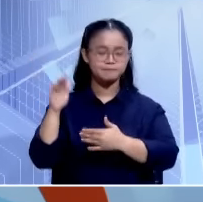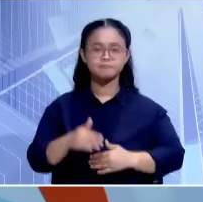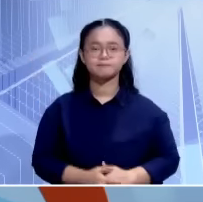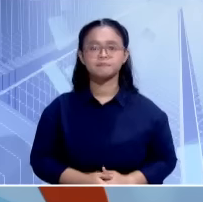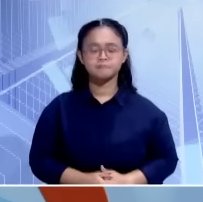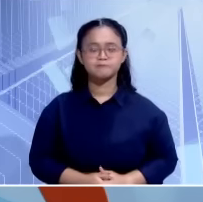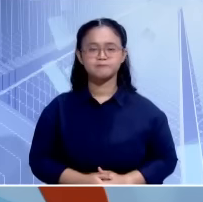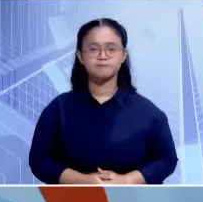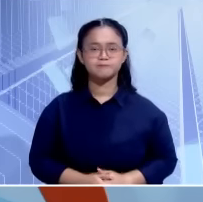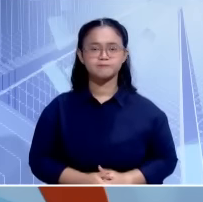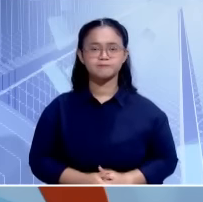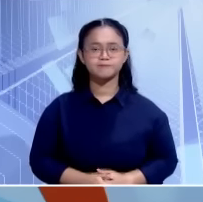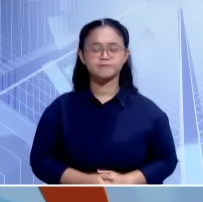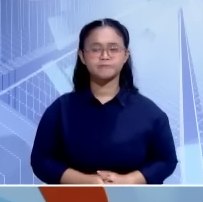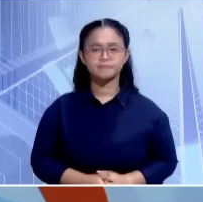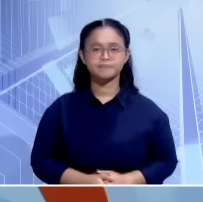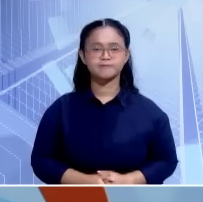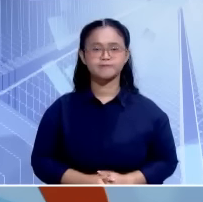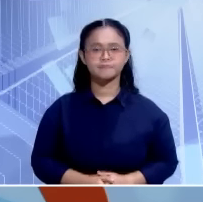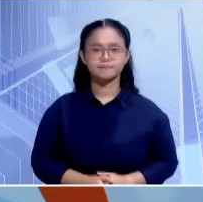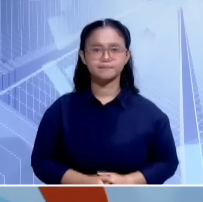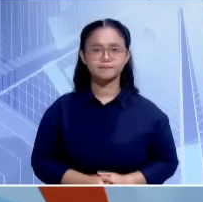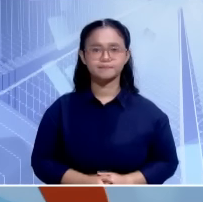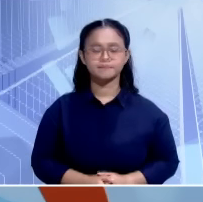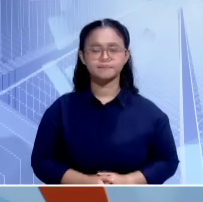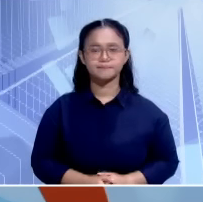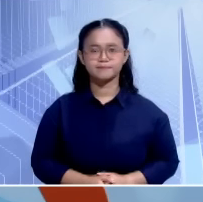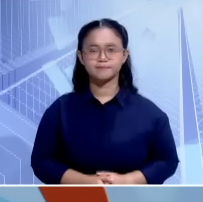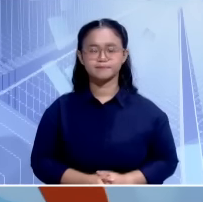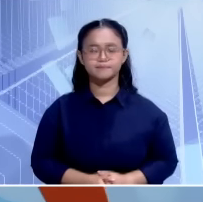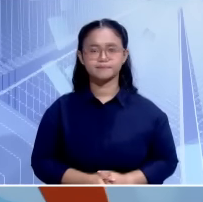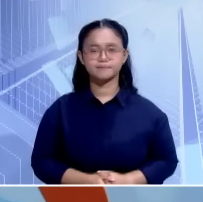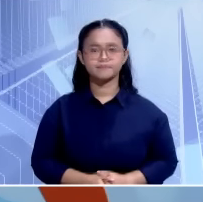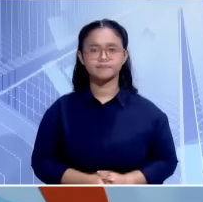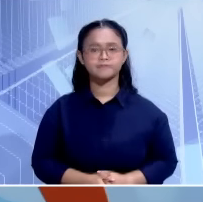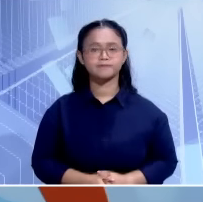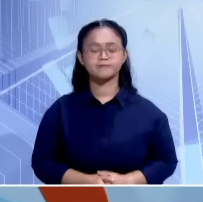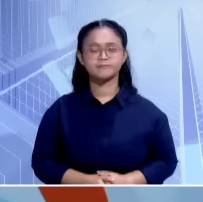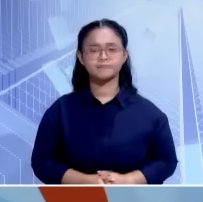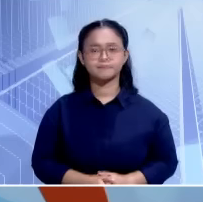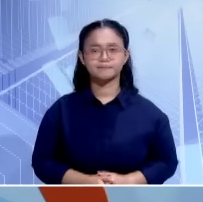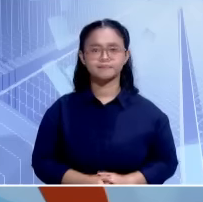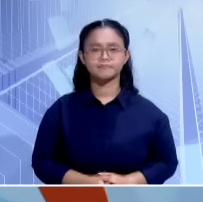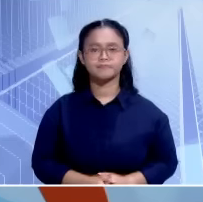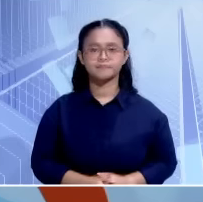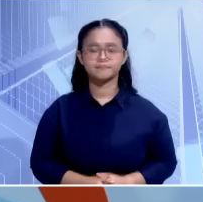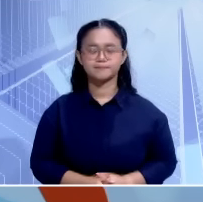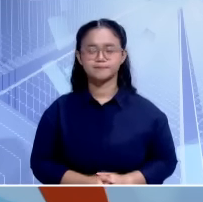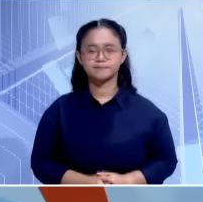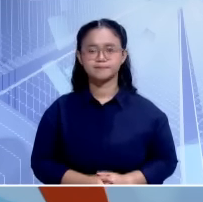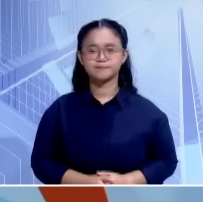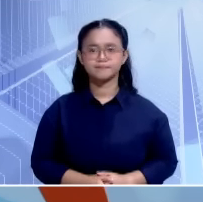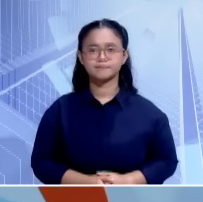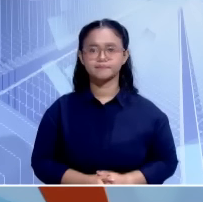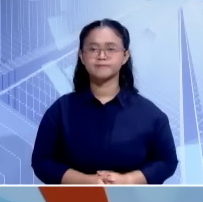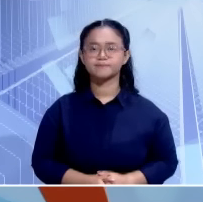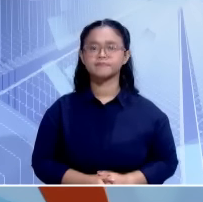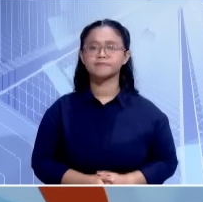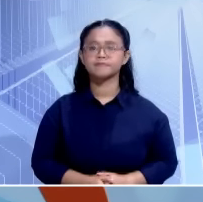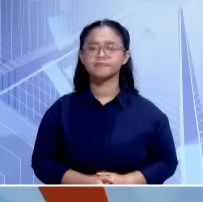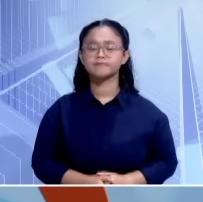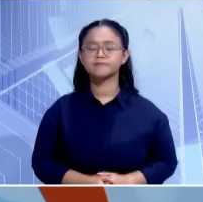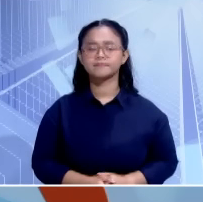dengan penderita cacar air selama lebih dari 2 minggu, vaksinasi cacar air, menjaga kebersihan diri dan lingkungan, makan makanan